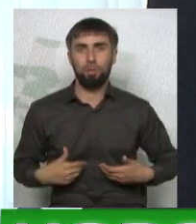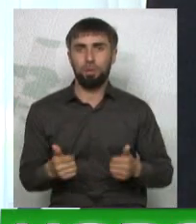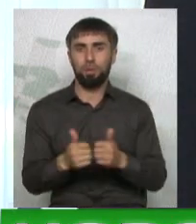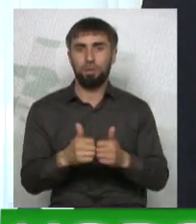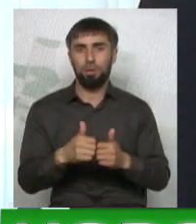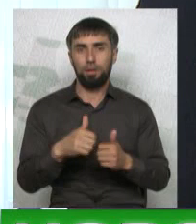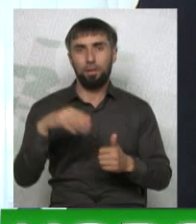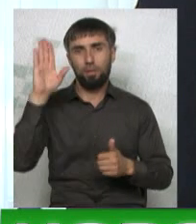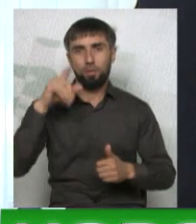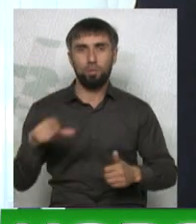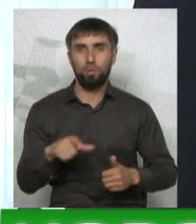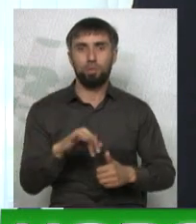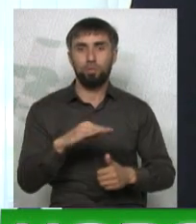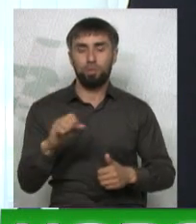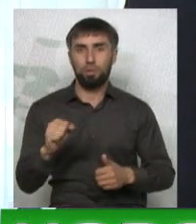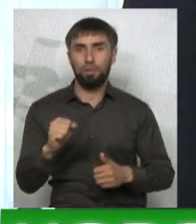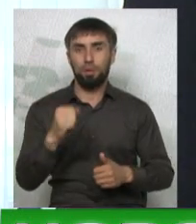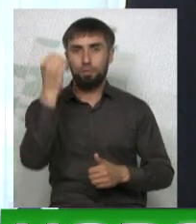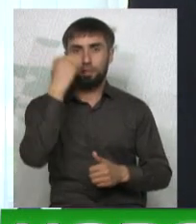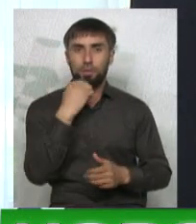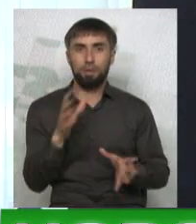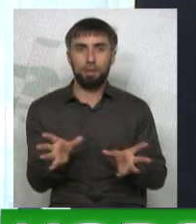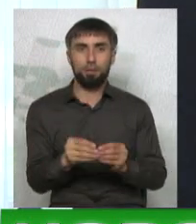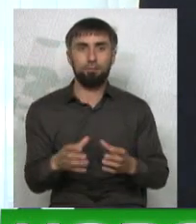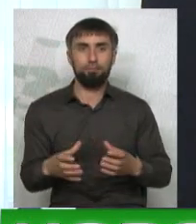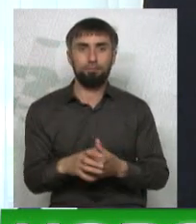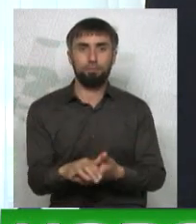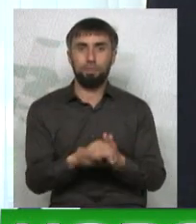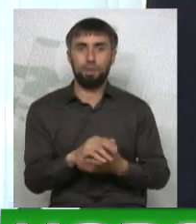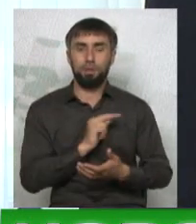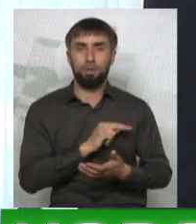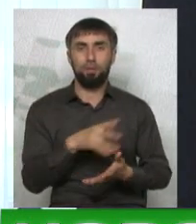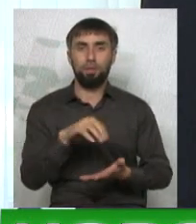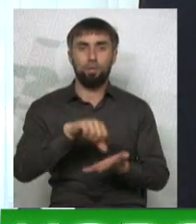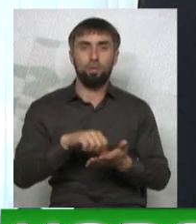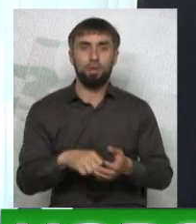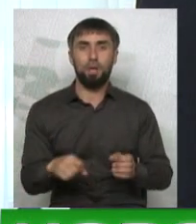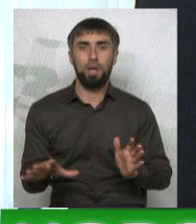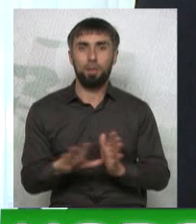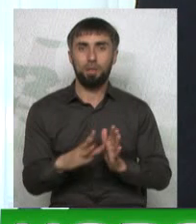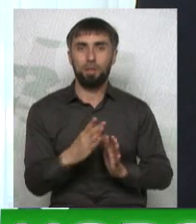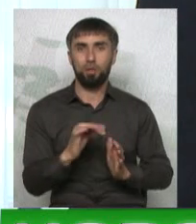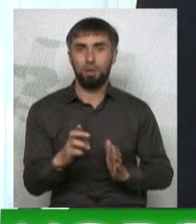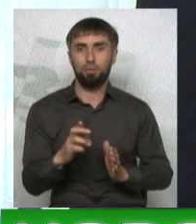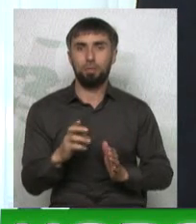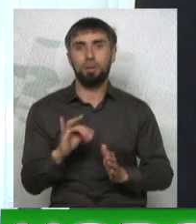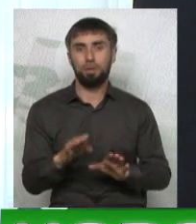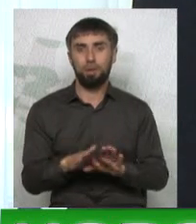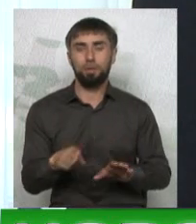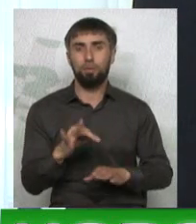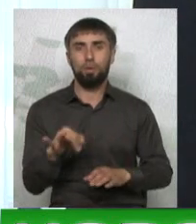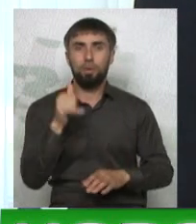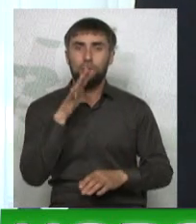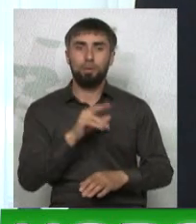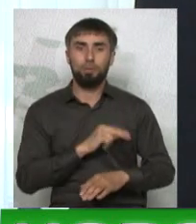Суджа. Благодаря слаженной работе всех участников оперативного штаба и также той работе,